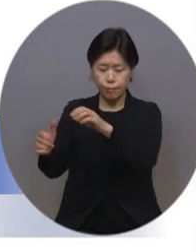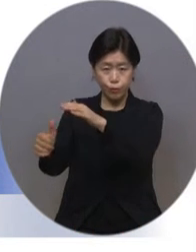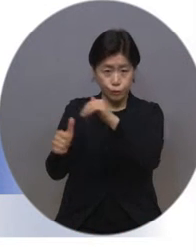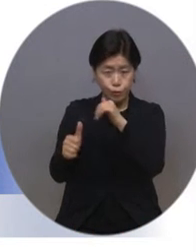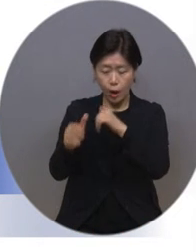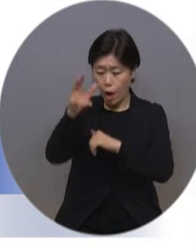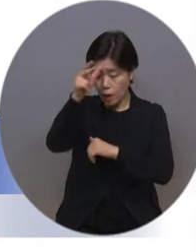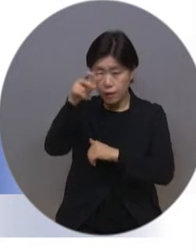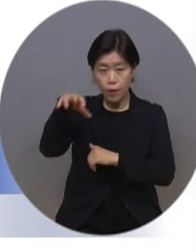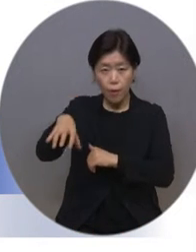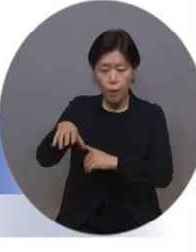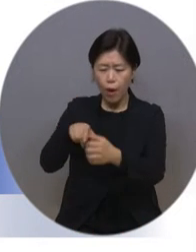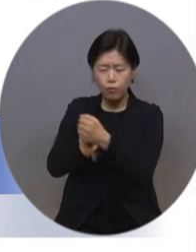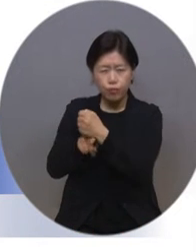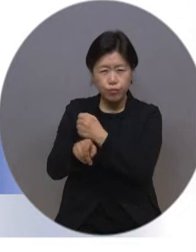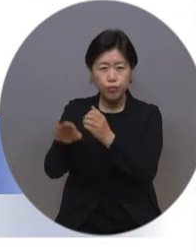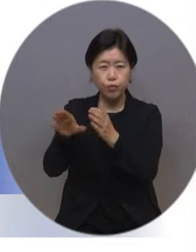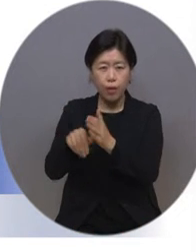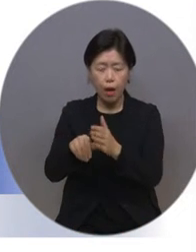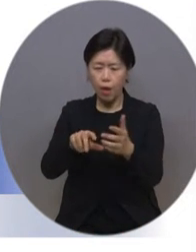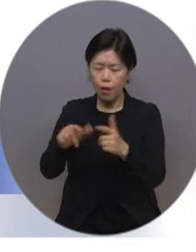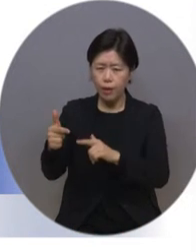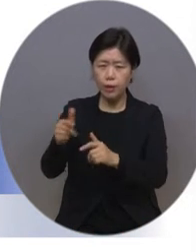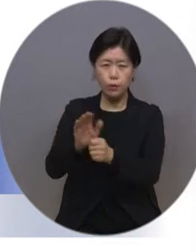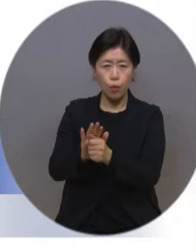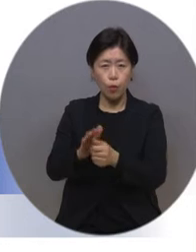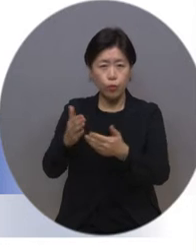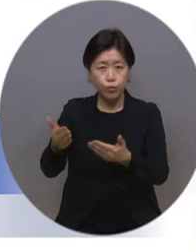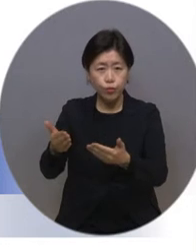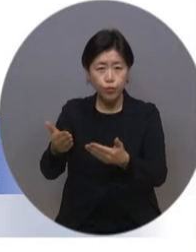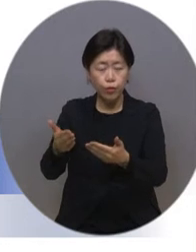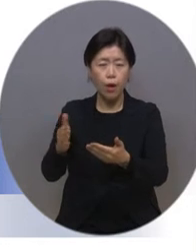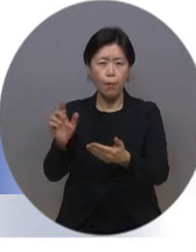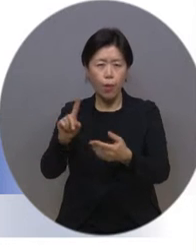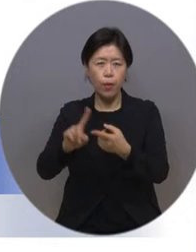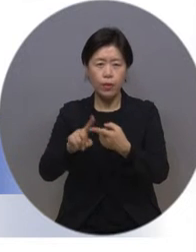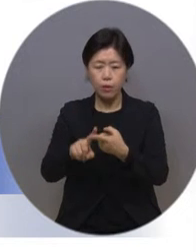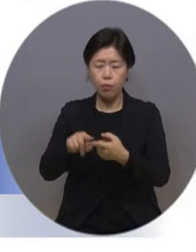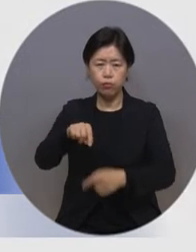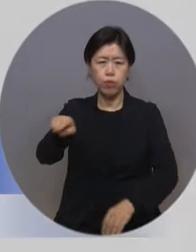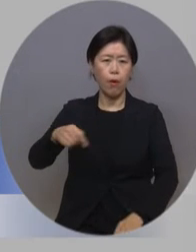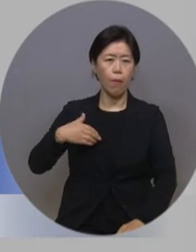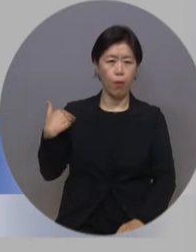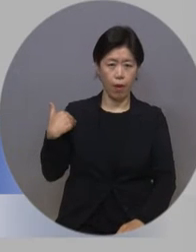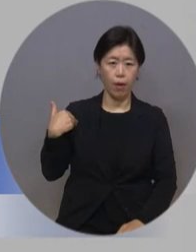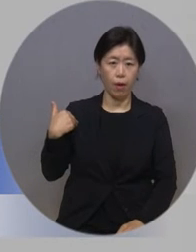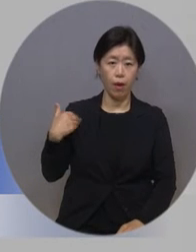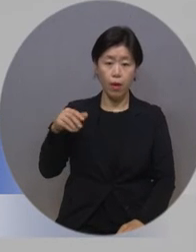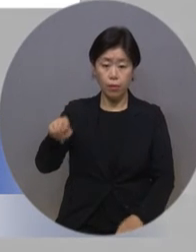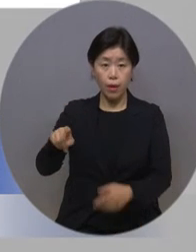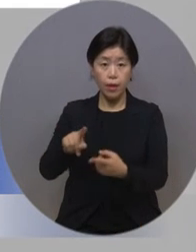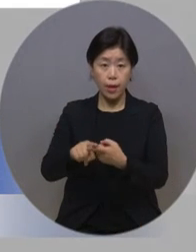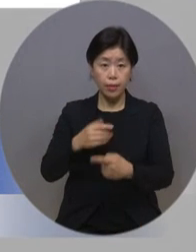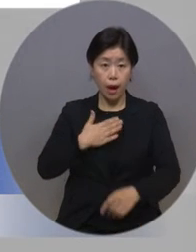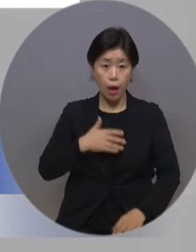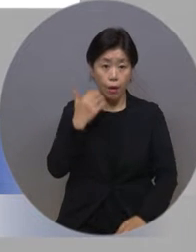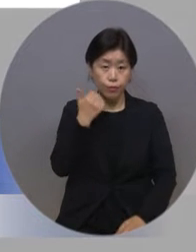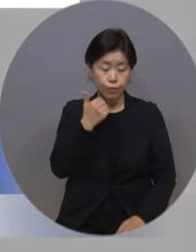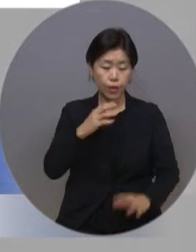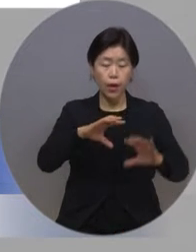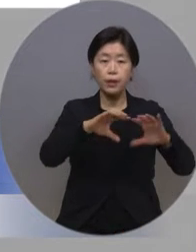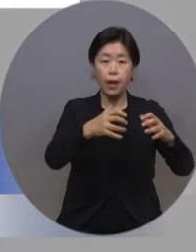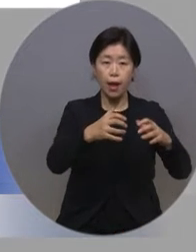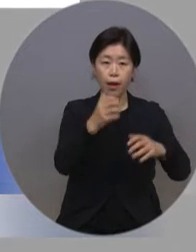과정에서이 조력을 받을 수 있다는 점과 구체적인 조력 내용을 고지받지 못했습니다이를 알게 된 국선 변호인이